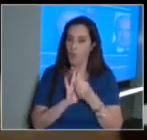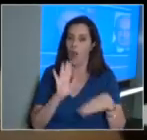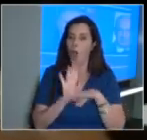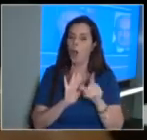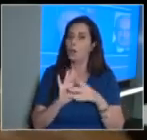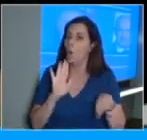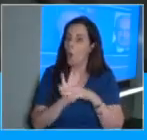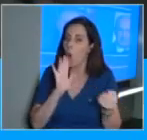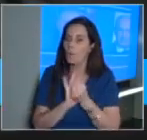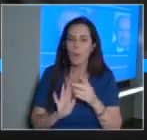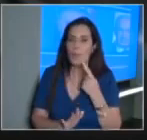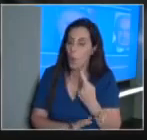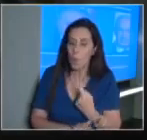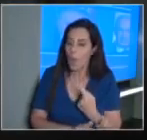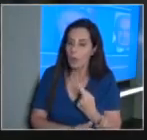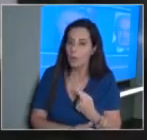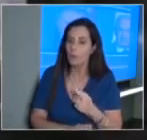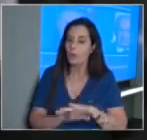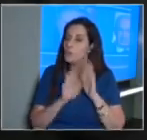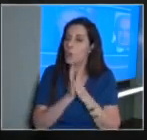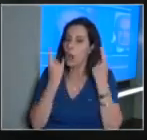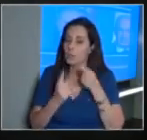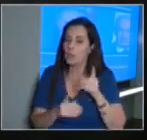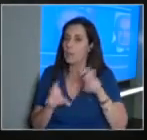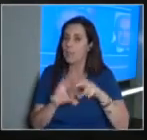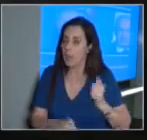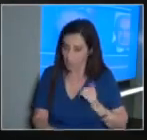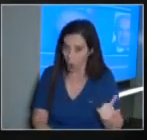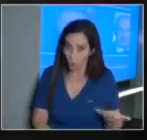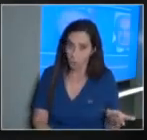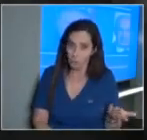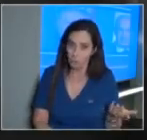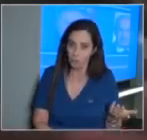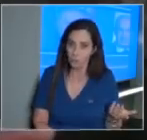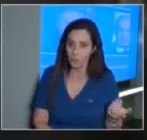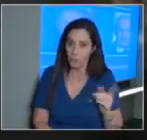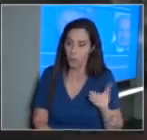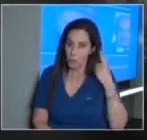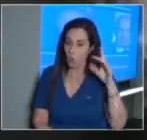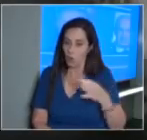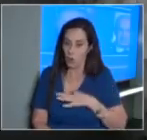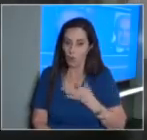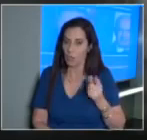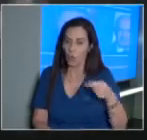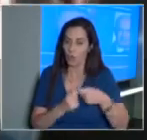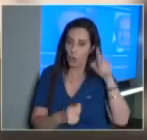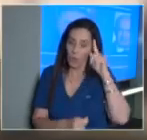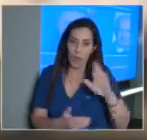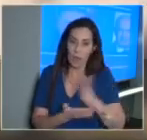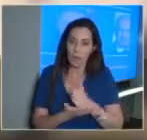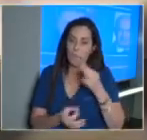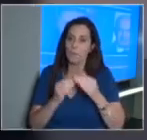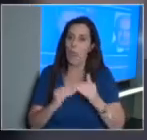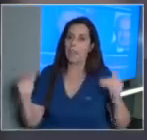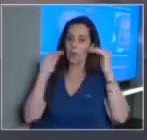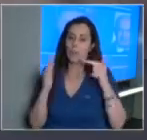הזה, אם לא עובר, מה המשמעות של הדבר? שכל החרדים צריכים להתגייס, נכון? כי לא יוזמה שלנו, זה לא יוזמה של ליכוד, ככה קבע